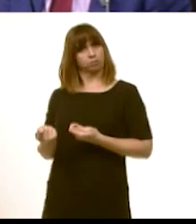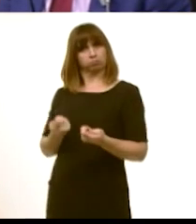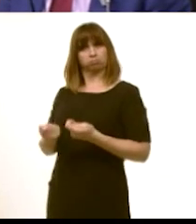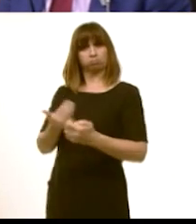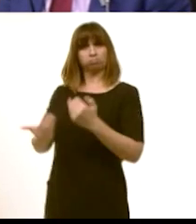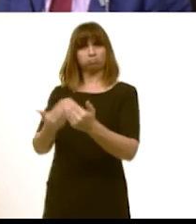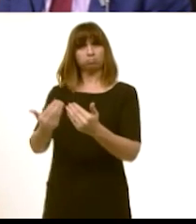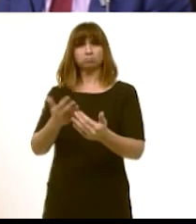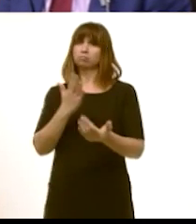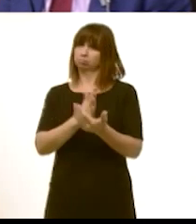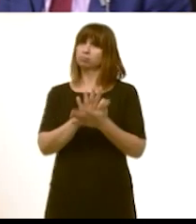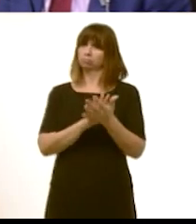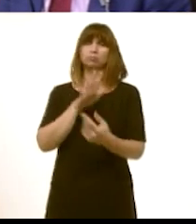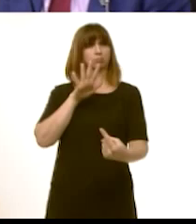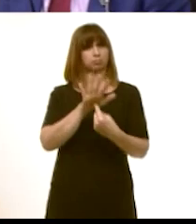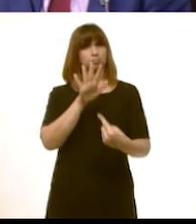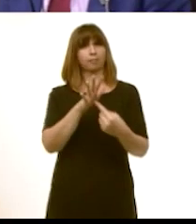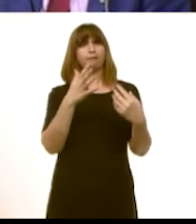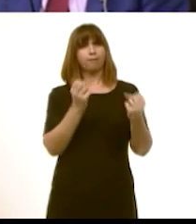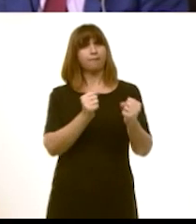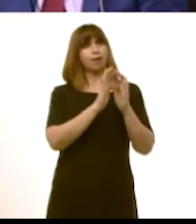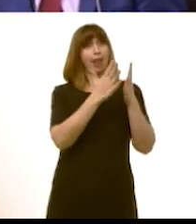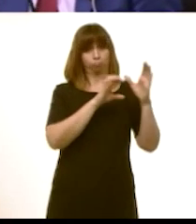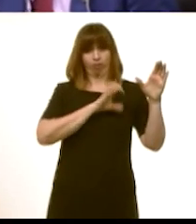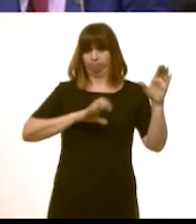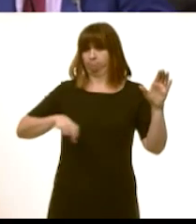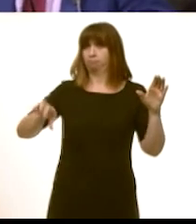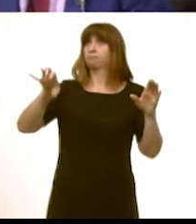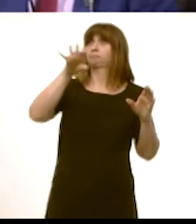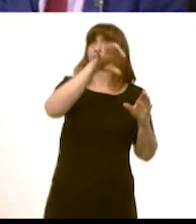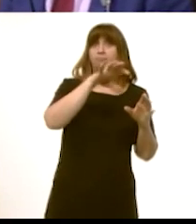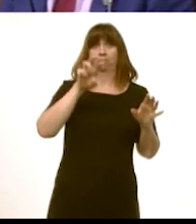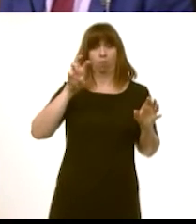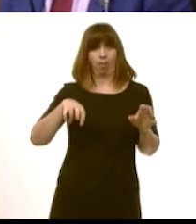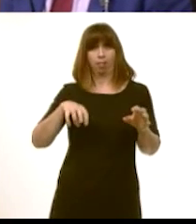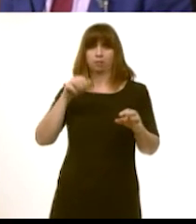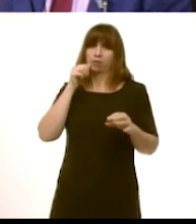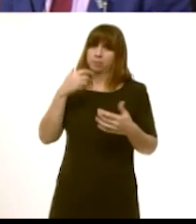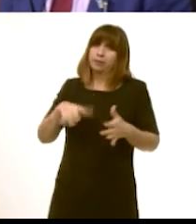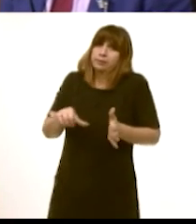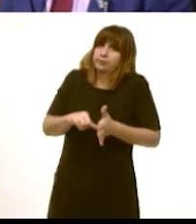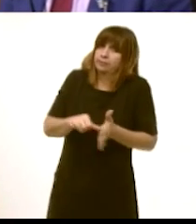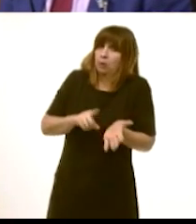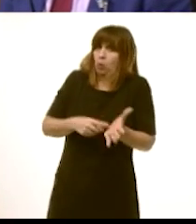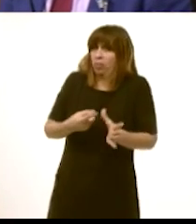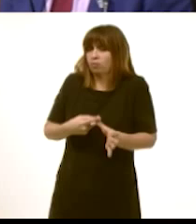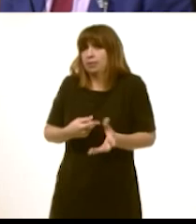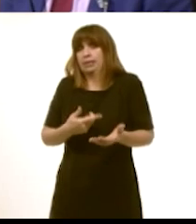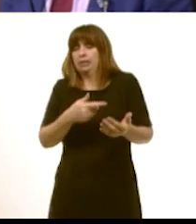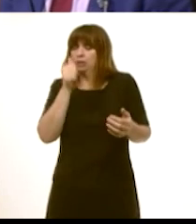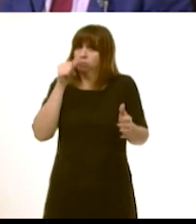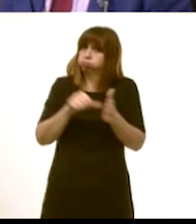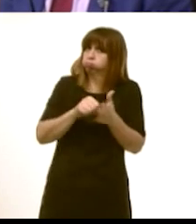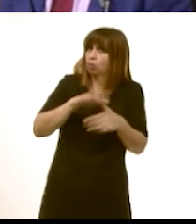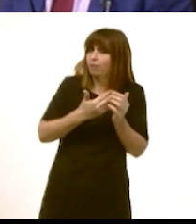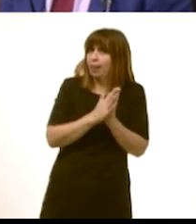lyfrgelloedd gyda ni yng Nghymru. Mae yna bwysau ariannol wedi bod ar awdurdodau lleol. Ni'n gwybod hynny. Ond wrth gwrs, mae'n bwysig dros ben bod